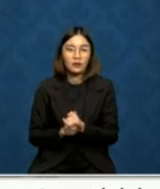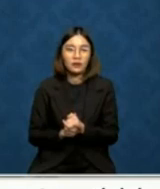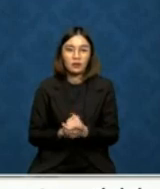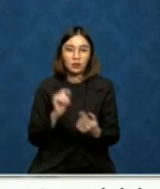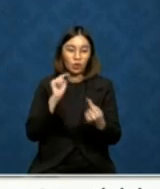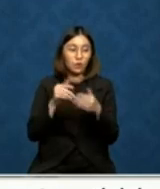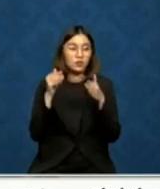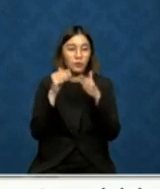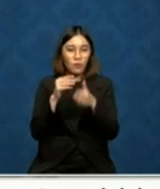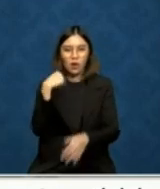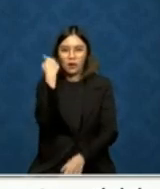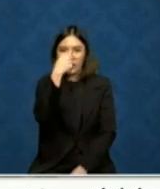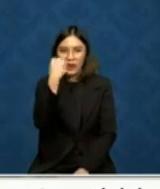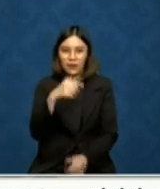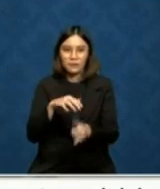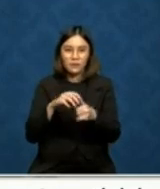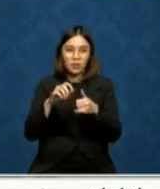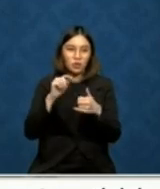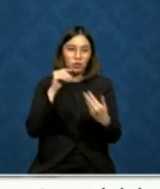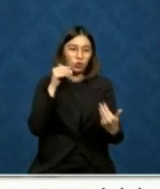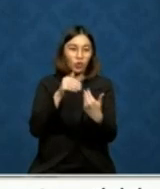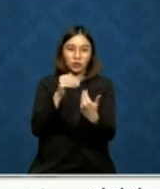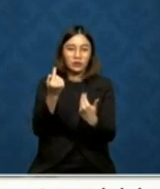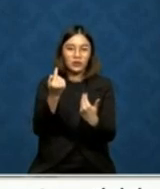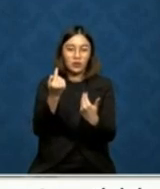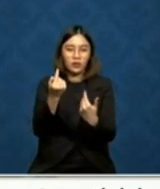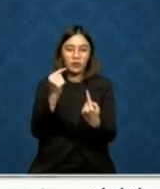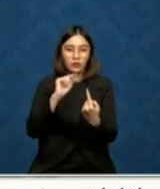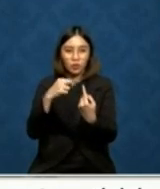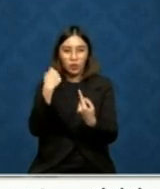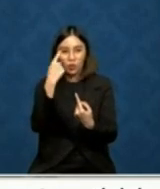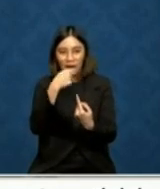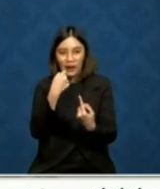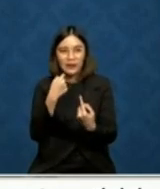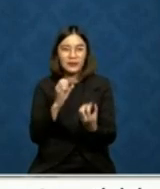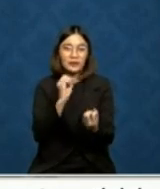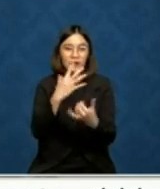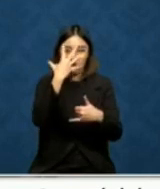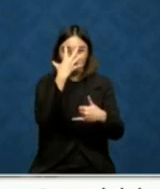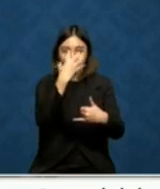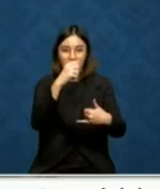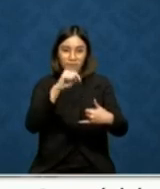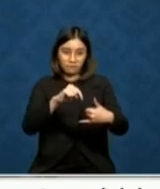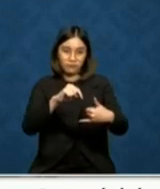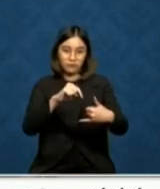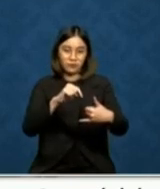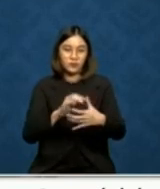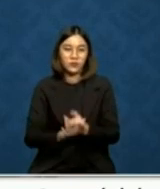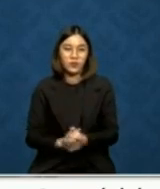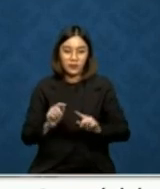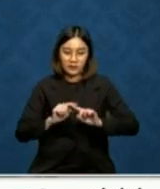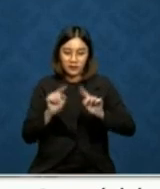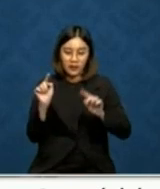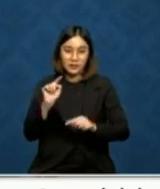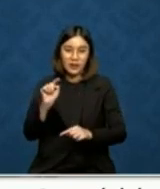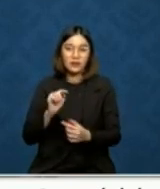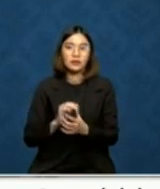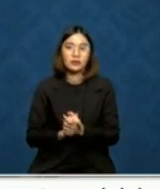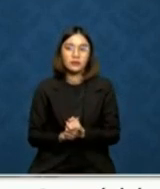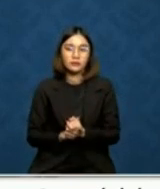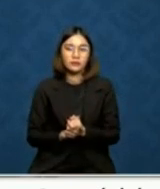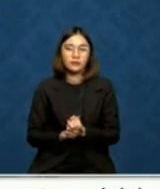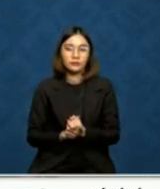พาะบุคคลที่ถูกคุกคามโดยตรงเท่านั้นที่จะเป็นผู้ได้รับความเสียหายแต่ความเป็นจริงในเรื่องนี้